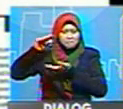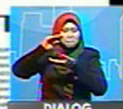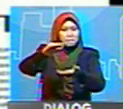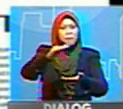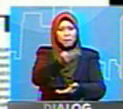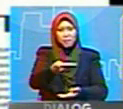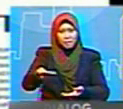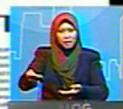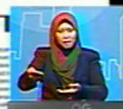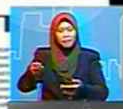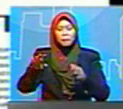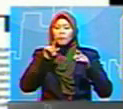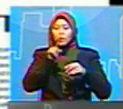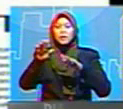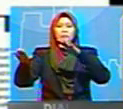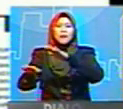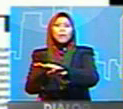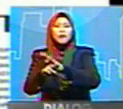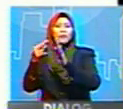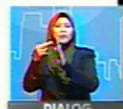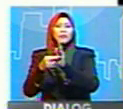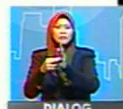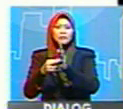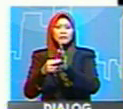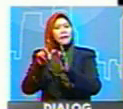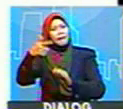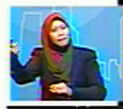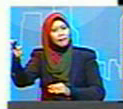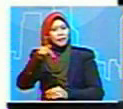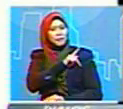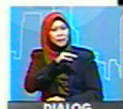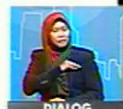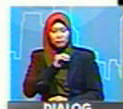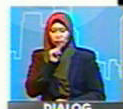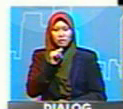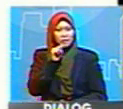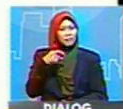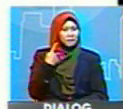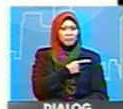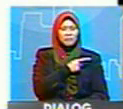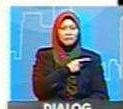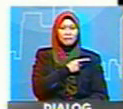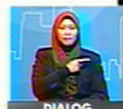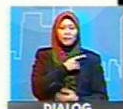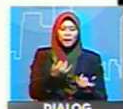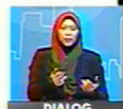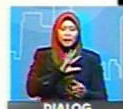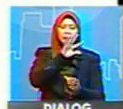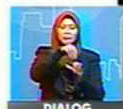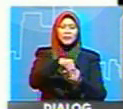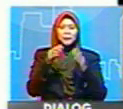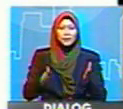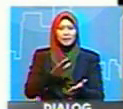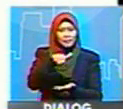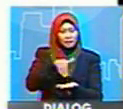dari segi undang-undang di bawah Kementerian lain Sebenarnya bukan di bawah Kementerian k tetapi yang kita libatkan terlibat di dalam orang tengah ni kerana